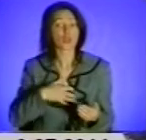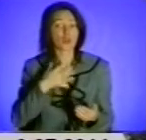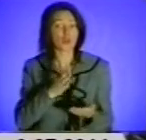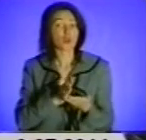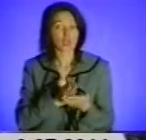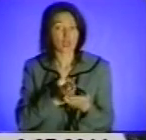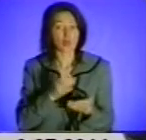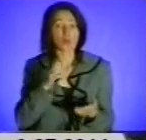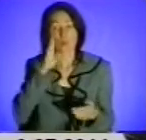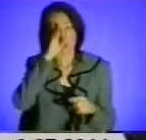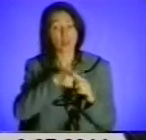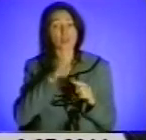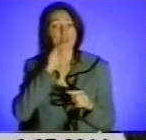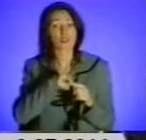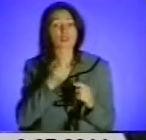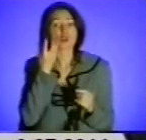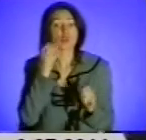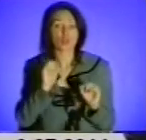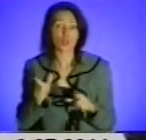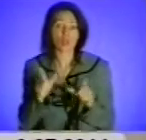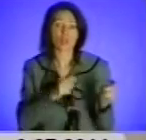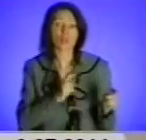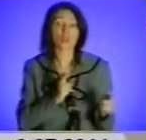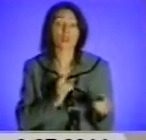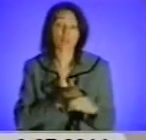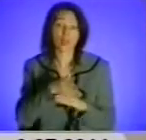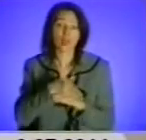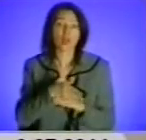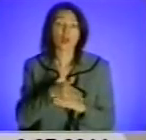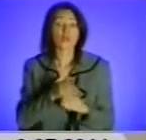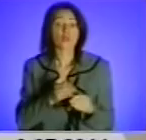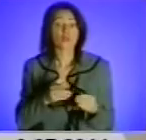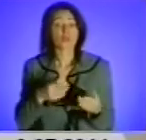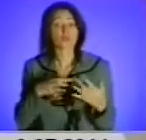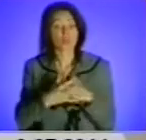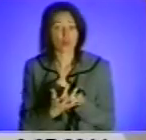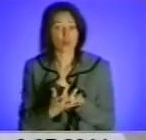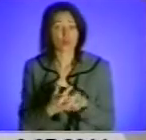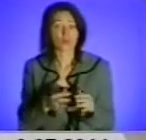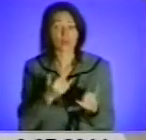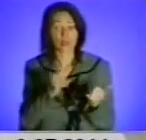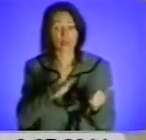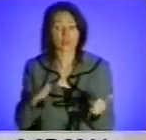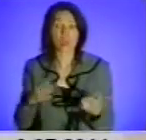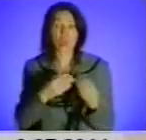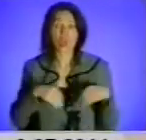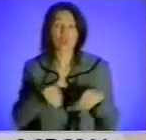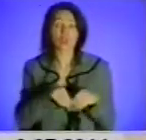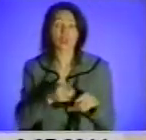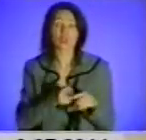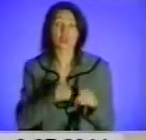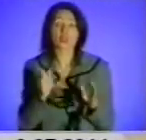можна поїхати до когось там в село чи в гості, і що це родина. Для дітей родина – це своєрідне середовище, в якому у дитини складаються умови